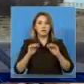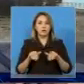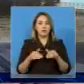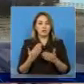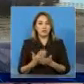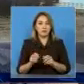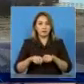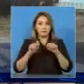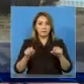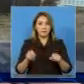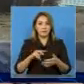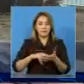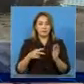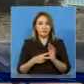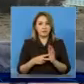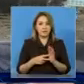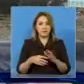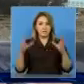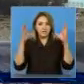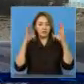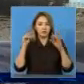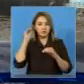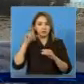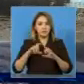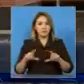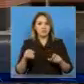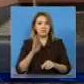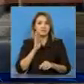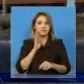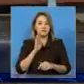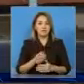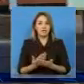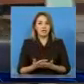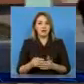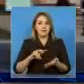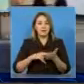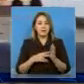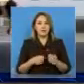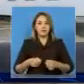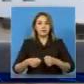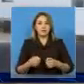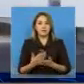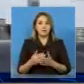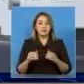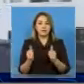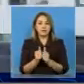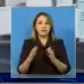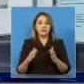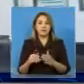С его открытием здесь планируется открыть религиозное учебное заведение для девочек. Кроме того, в планах у руководства разбить перед медресе